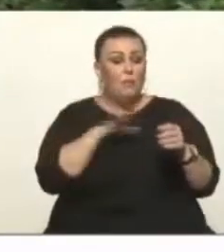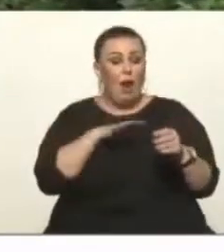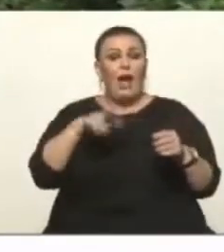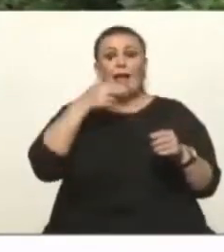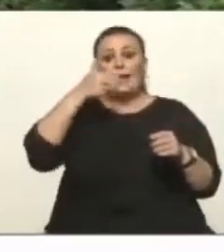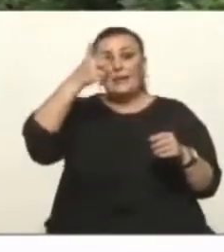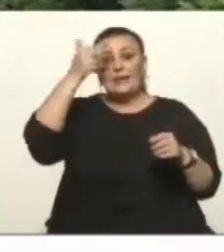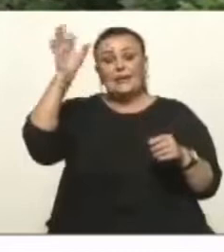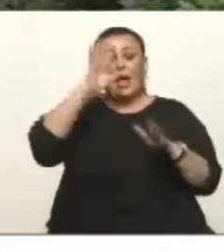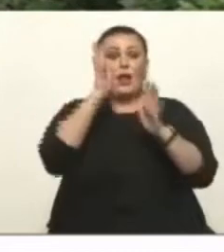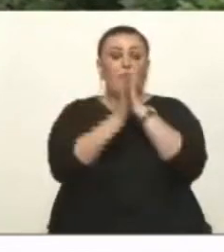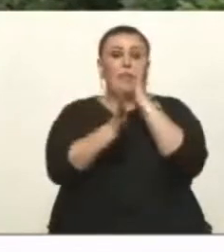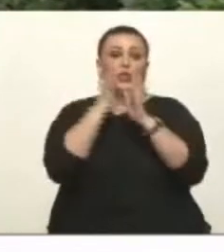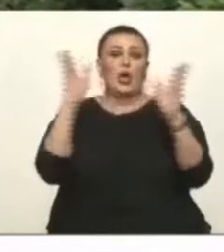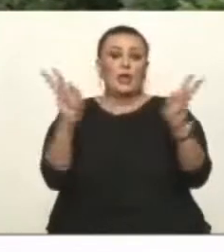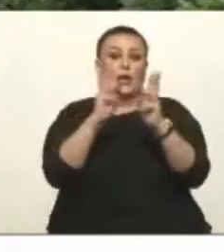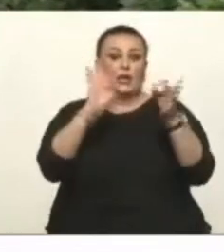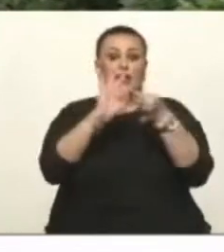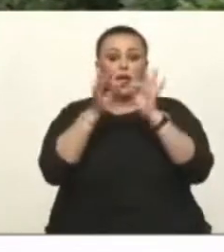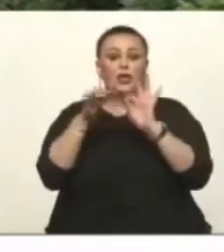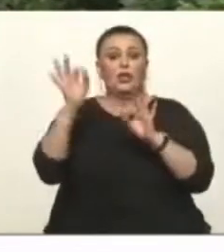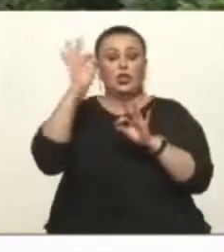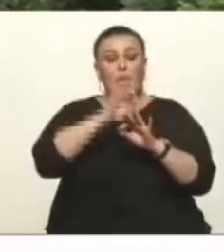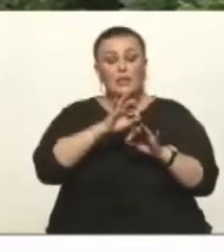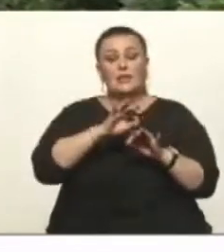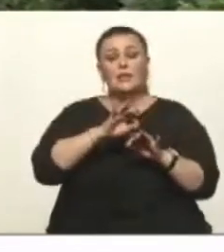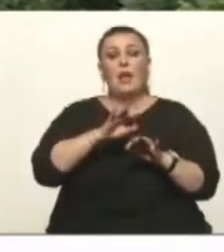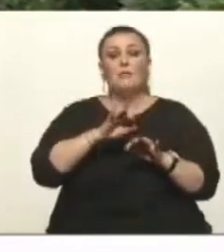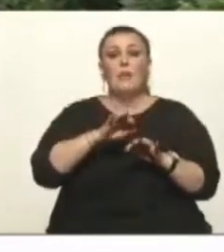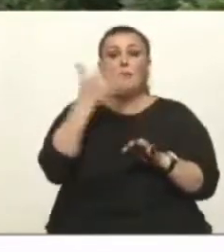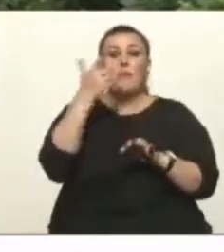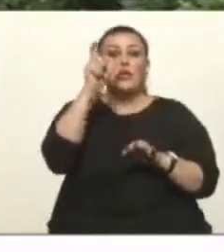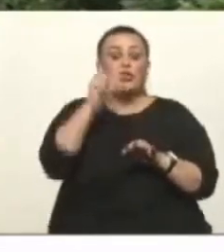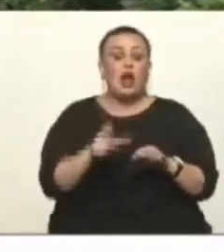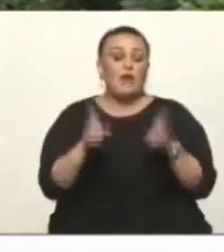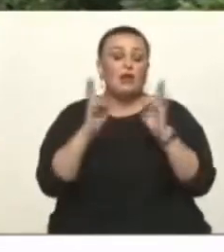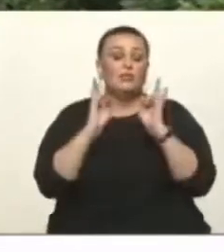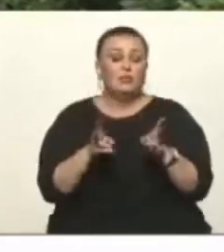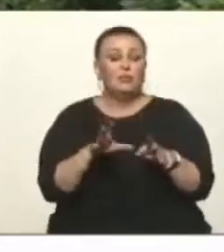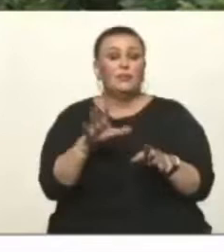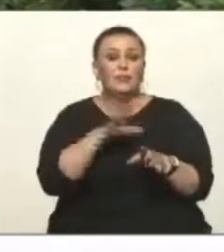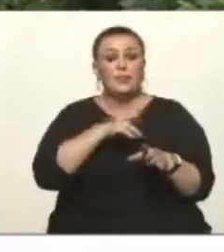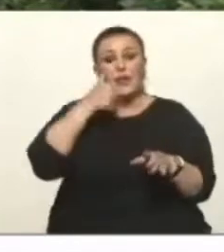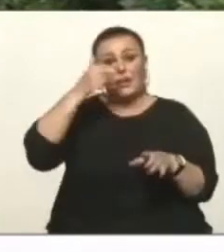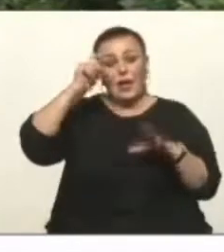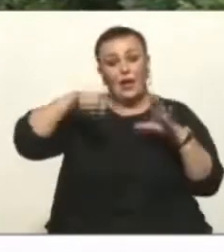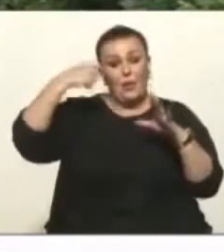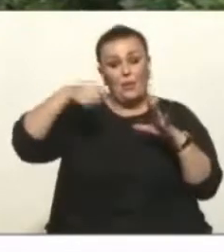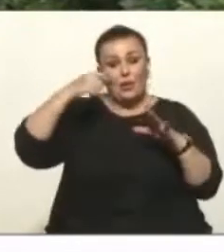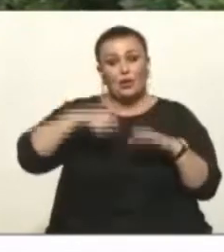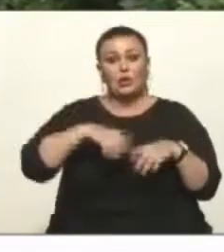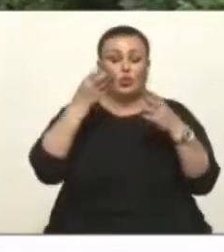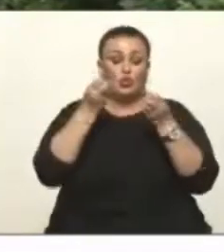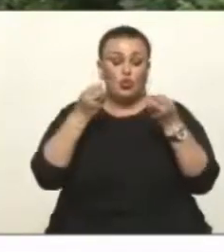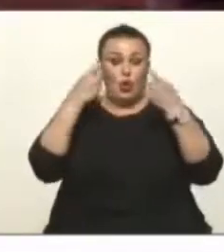Pescara şəhərində meşə yanğınları nəticəsində isə 5 nəfərin yaralandığının xəbərini verdi İtaliya mediası və onu